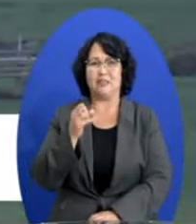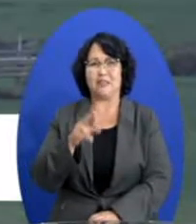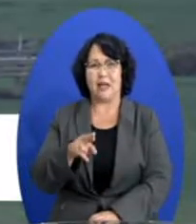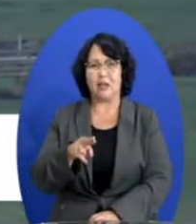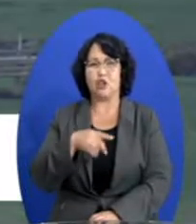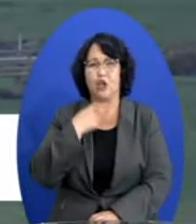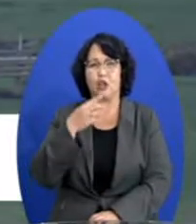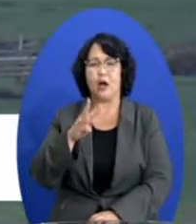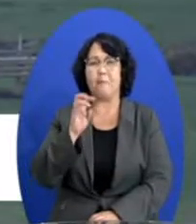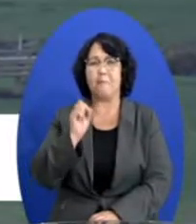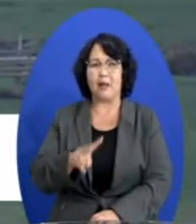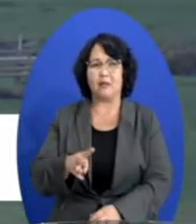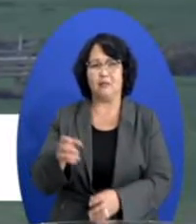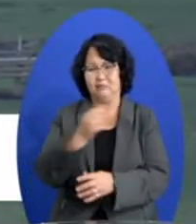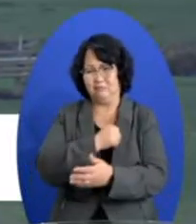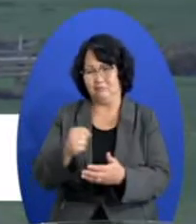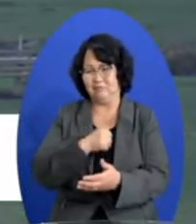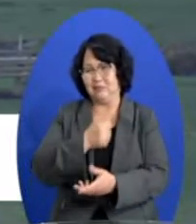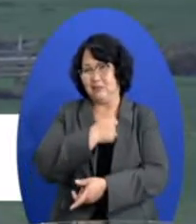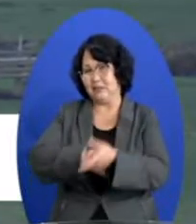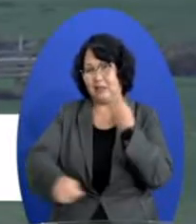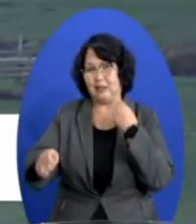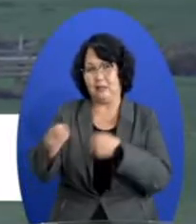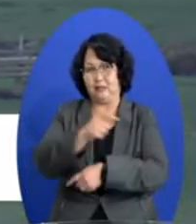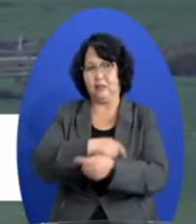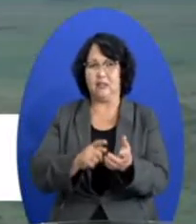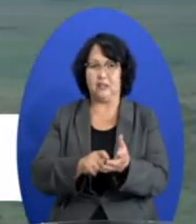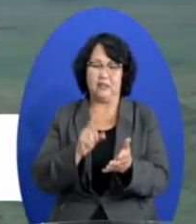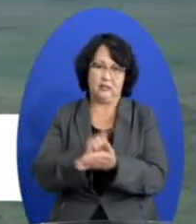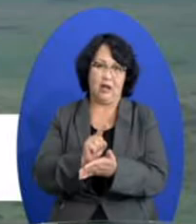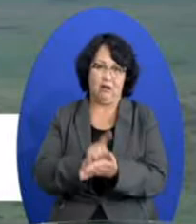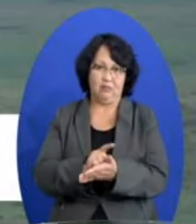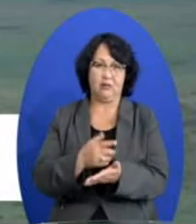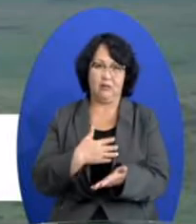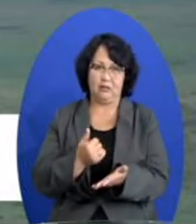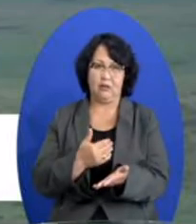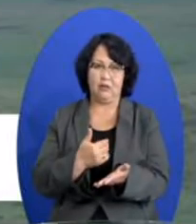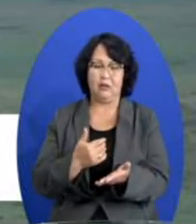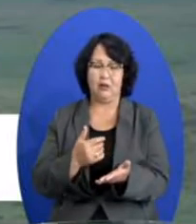сая толгой малыг зах зээлд нийлүүлж эдийн засгийн эргэлтэнд оруулах зайлшгүй шаардлагатай байгааг